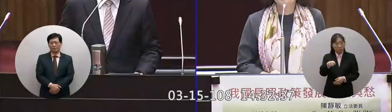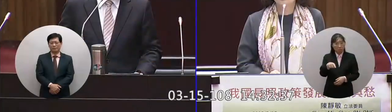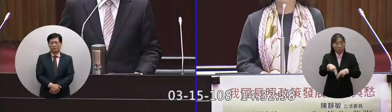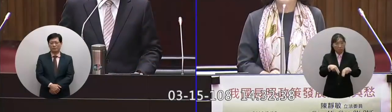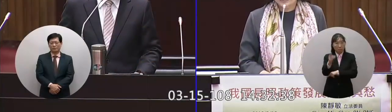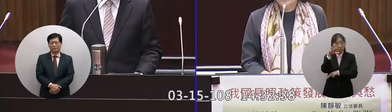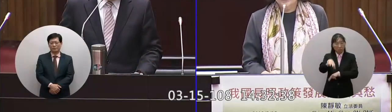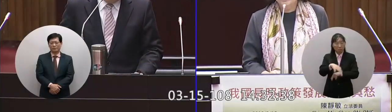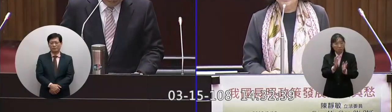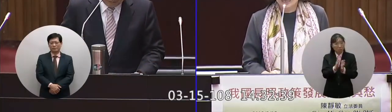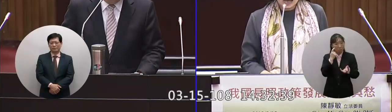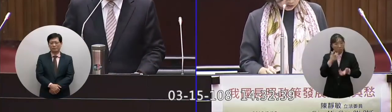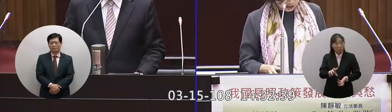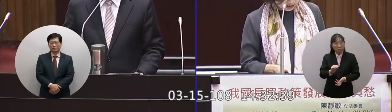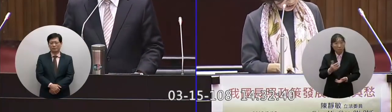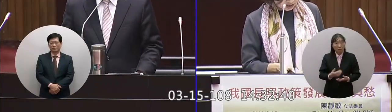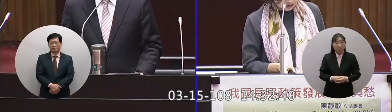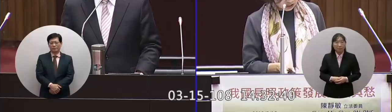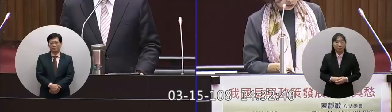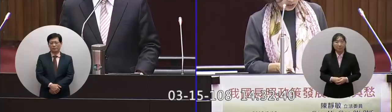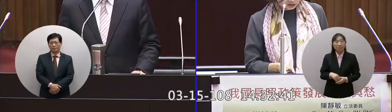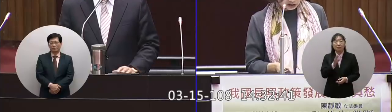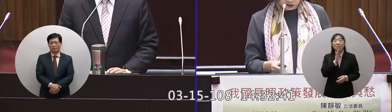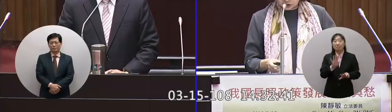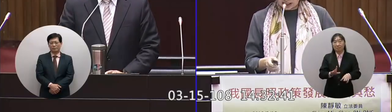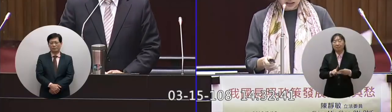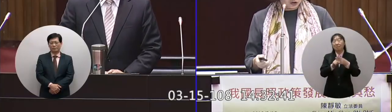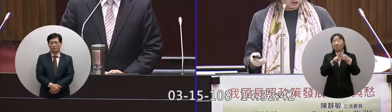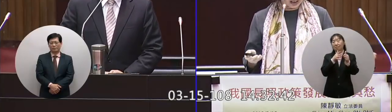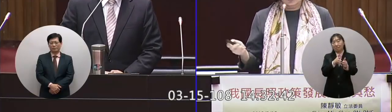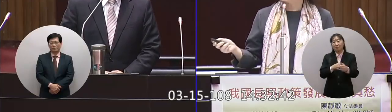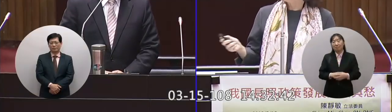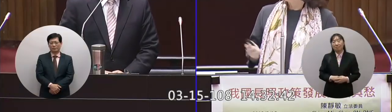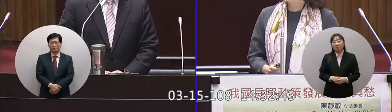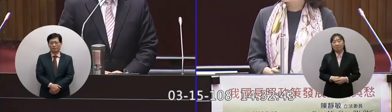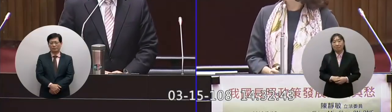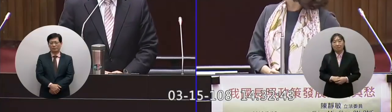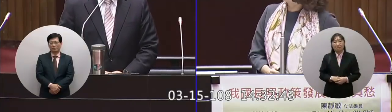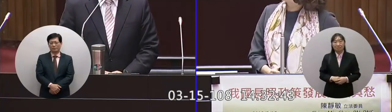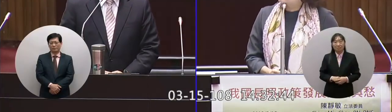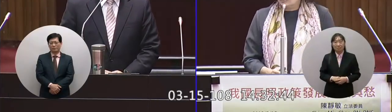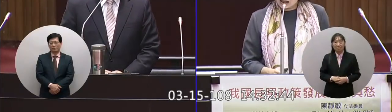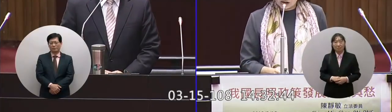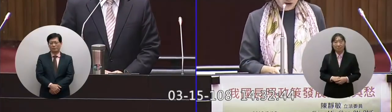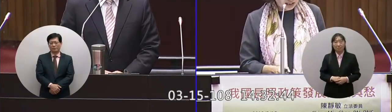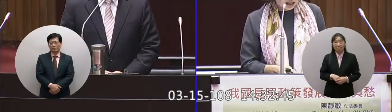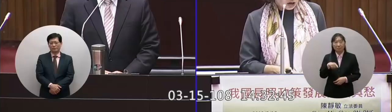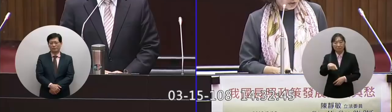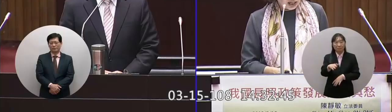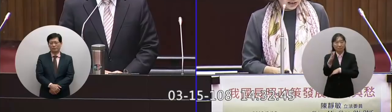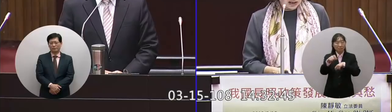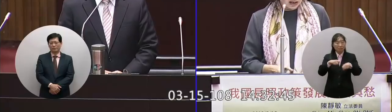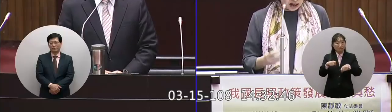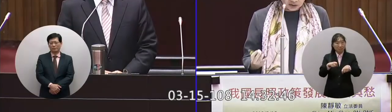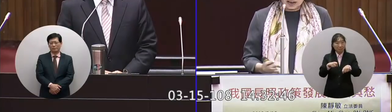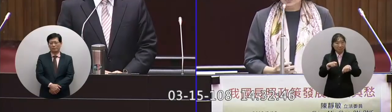行政院关爱的眼神啦，所以这也是今天主要质询的一个重点哈。那我想整个政策的一个发展，